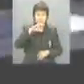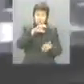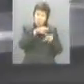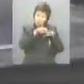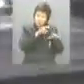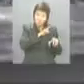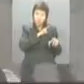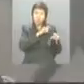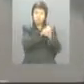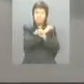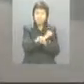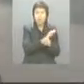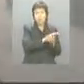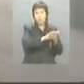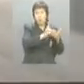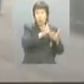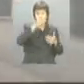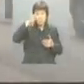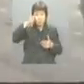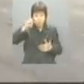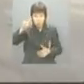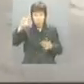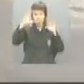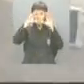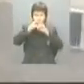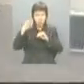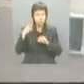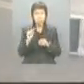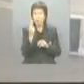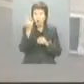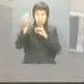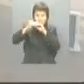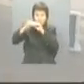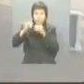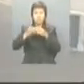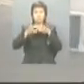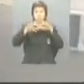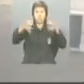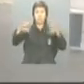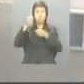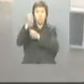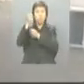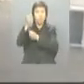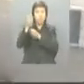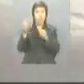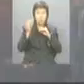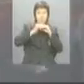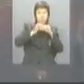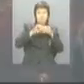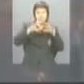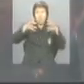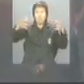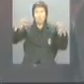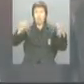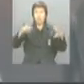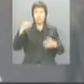งสาเหตุก็เนื่องจากตำรวจเรียกตรวจค้นรถยนต์คันหนึ่งจากนั้นจึงเกิดความวุ่นวายขึ้นแต่เหตุจราจรล่าสุดที่เกิดขึ้นเมื่อคื